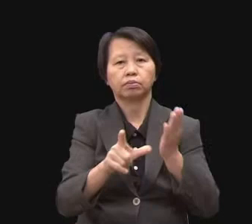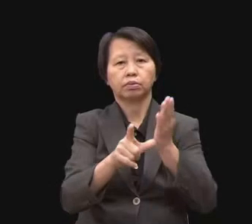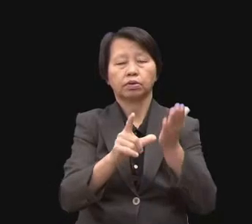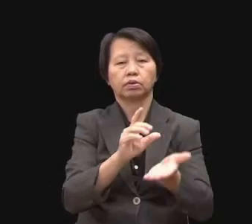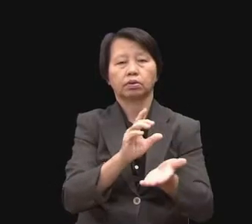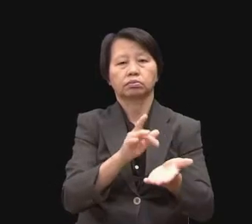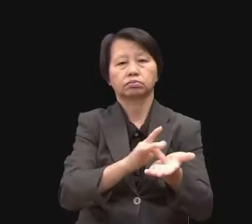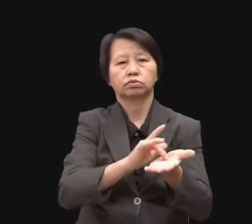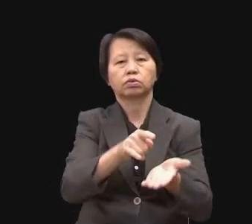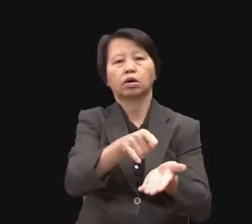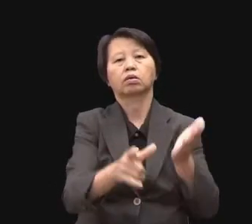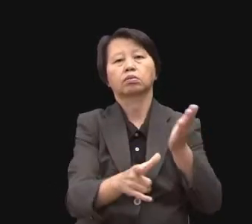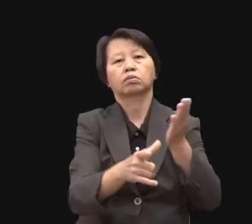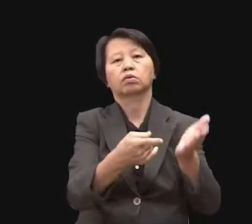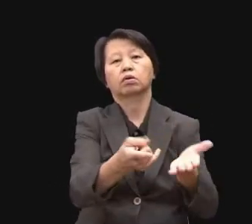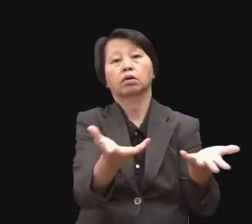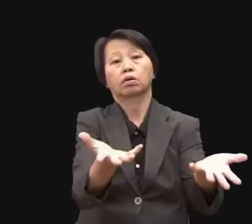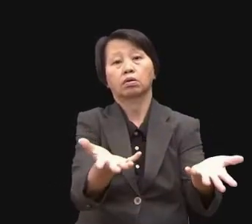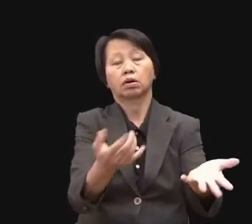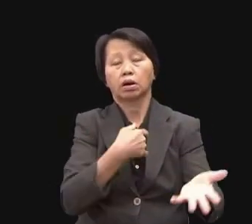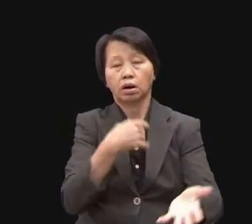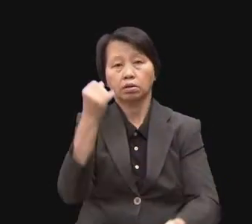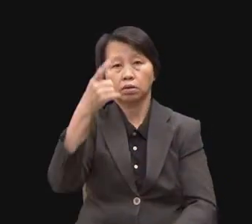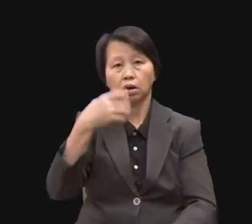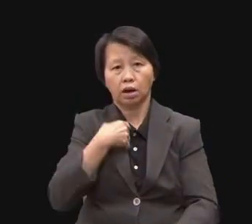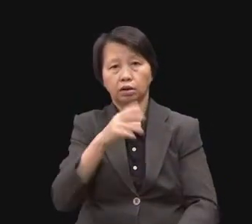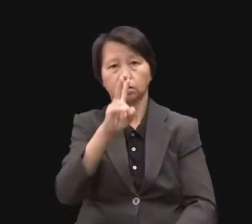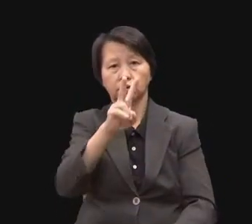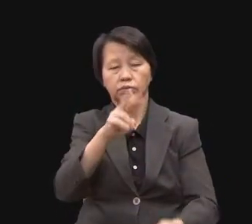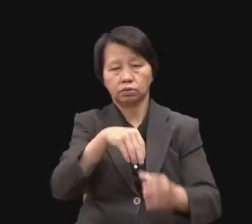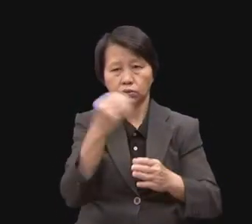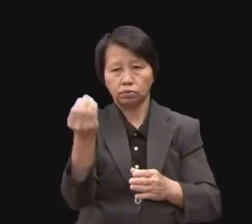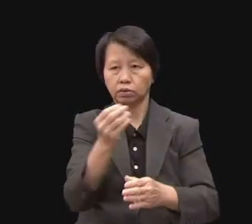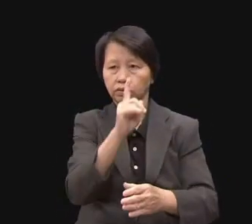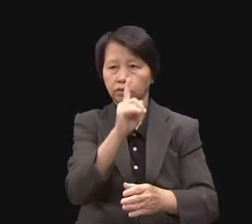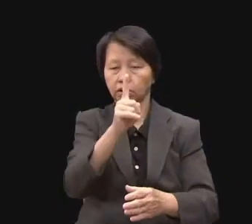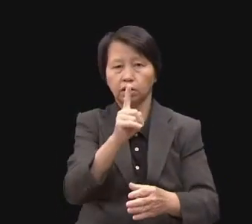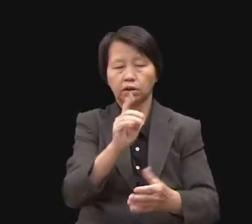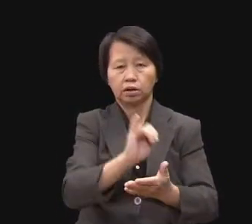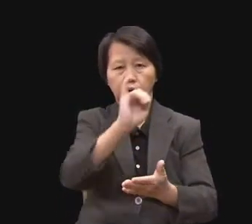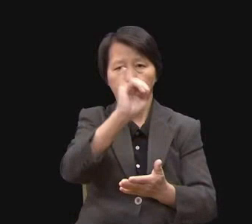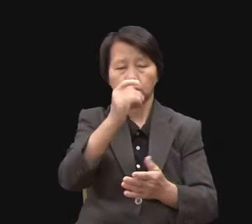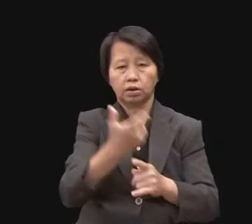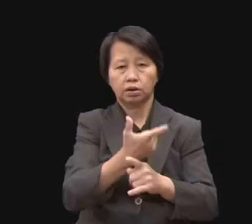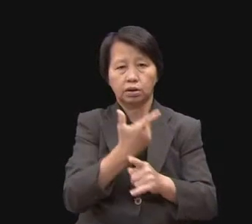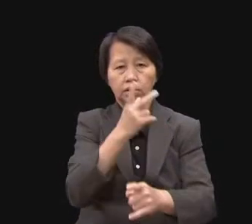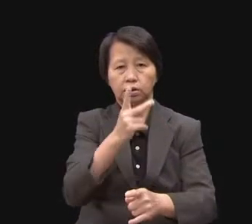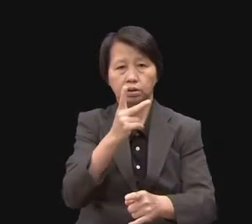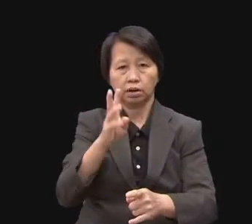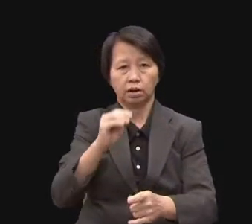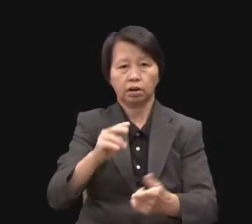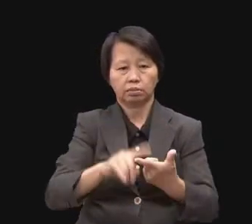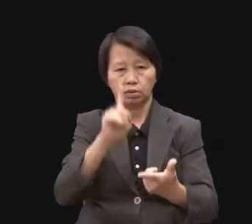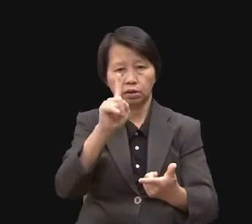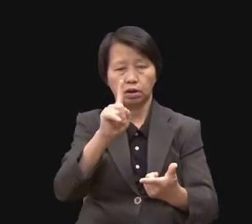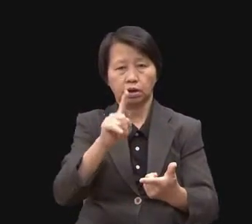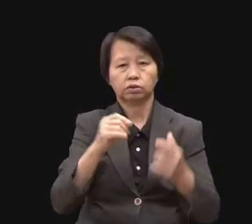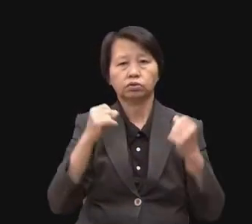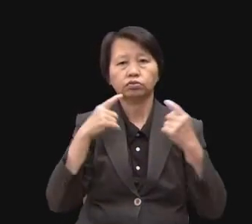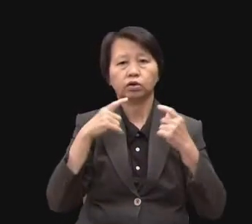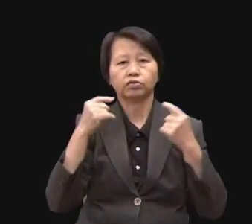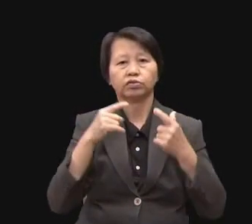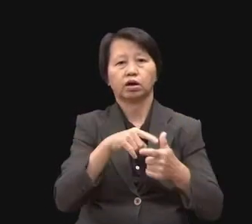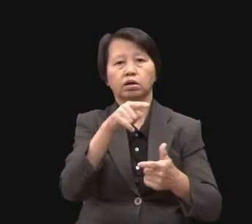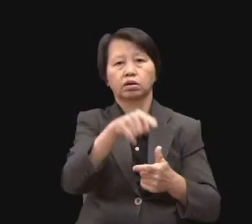pembantu perbatasan dan saya dipahamkan bahwa ada keluaran satu daripada institusi latihan GGM dan satu lagi swasta